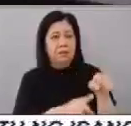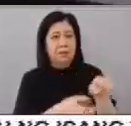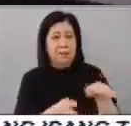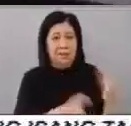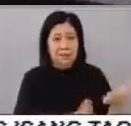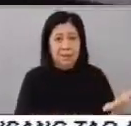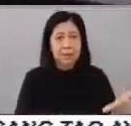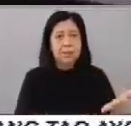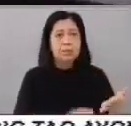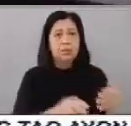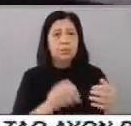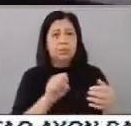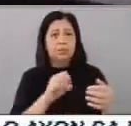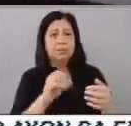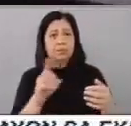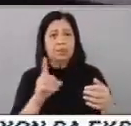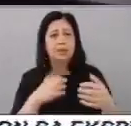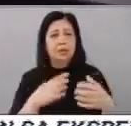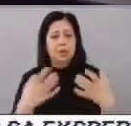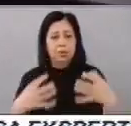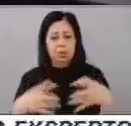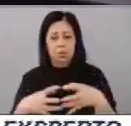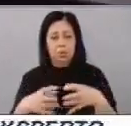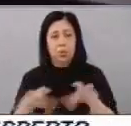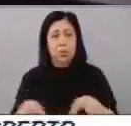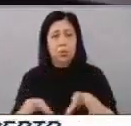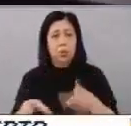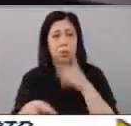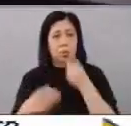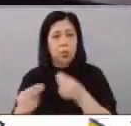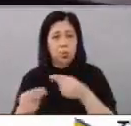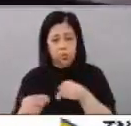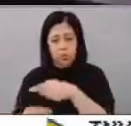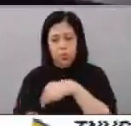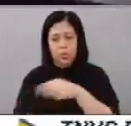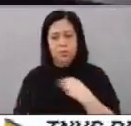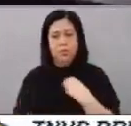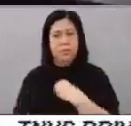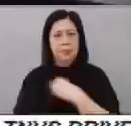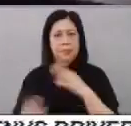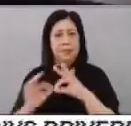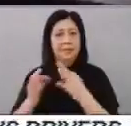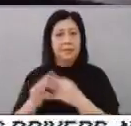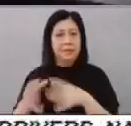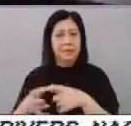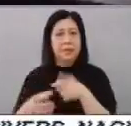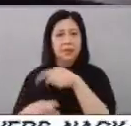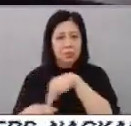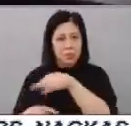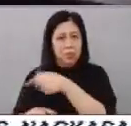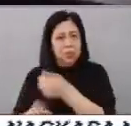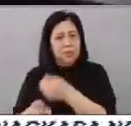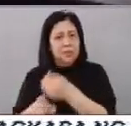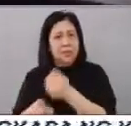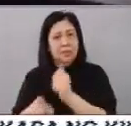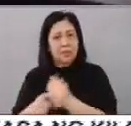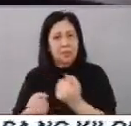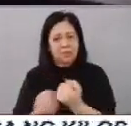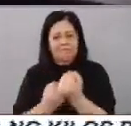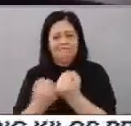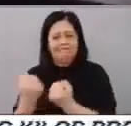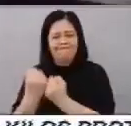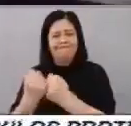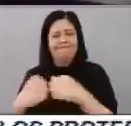Nasa 14.3 bilyong pisong halaga na mga benepisyo para sa mga health workers